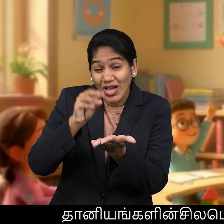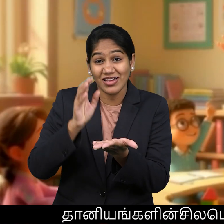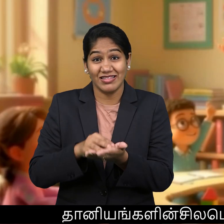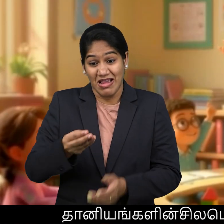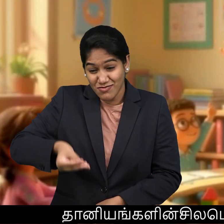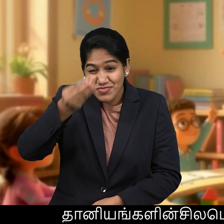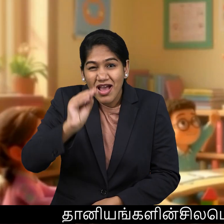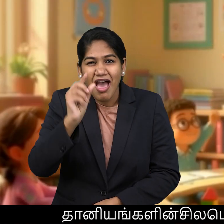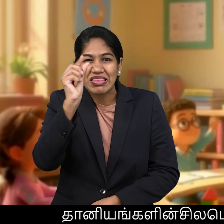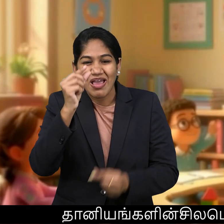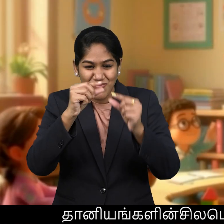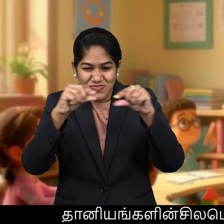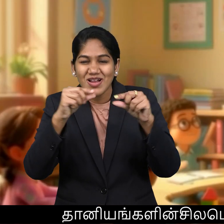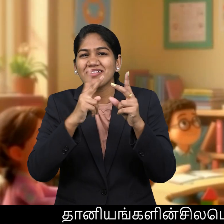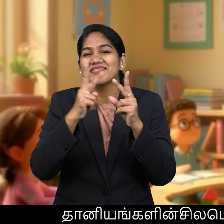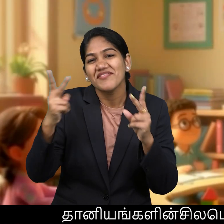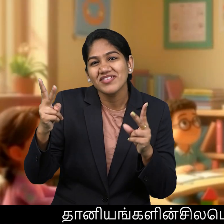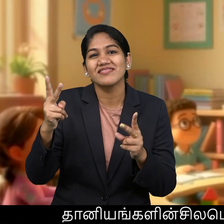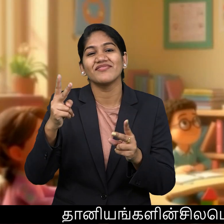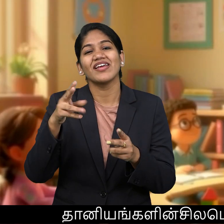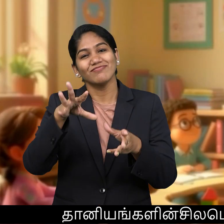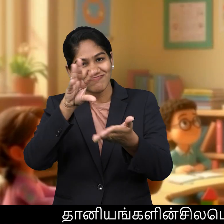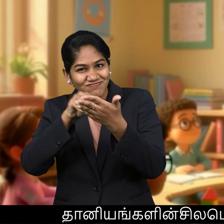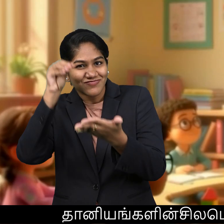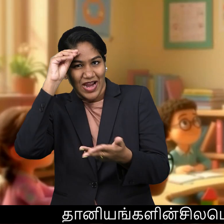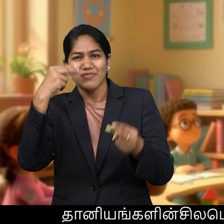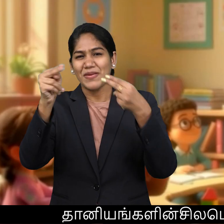தானியங்களின் சில பெயர்களை கற்றுக்கொள்வோம்.